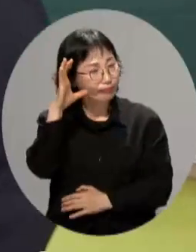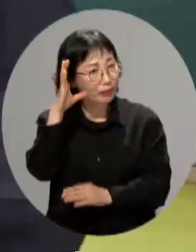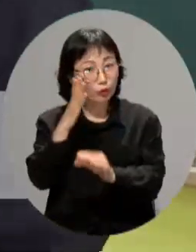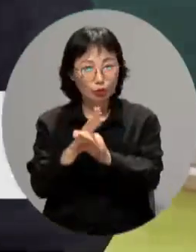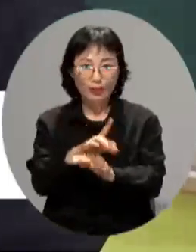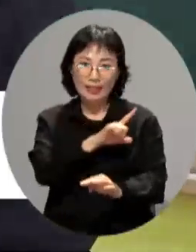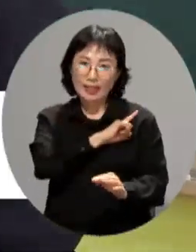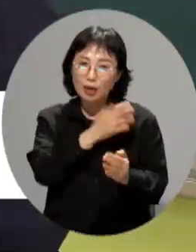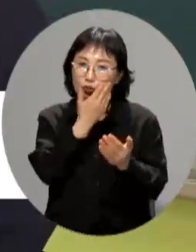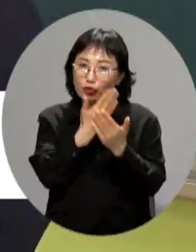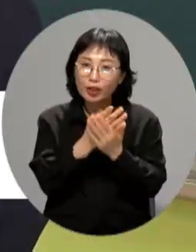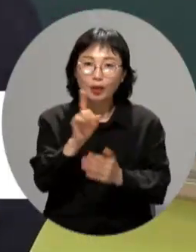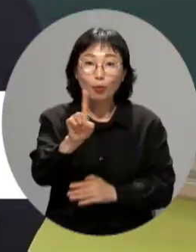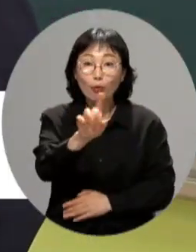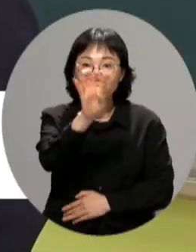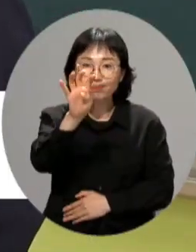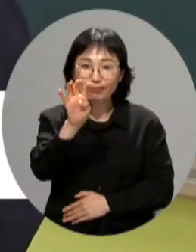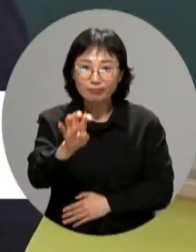게 뭘까요?